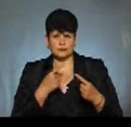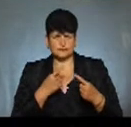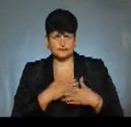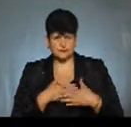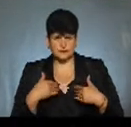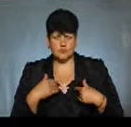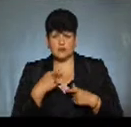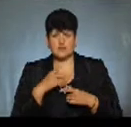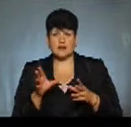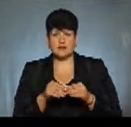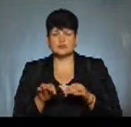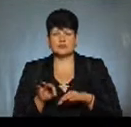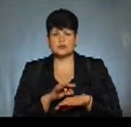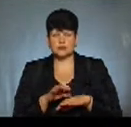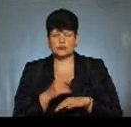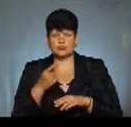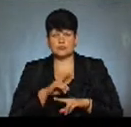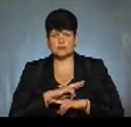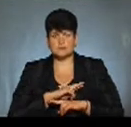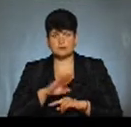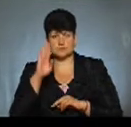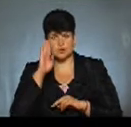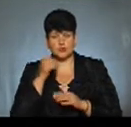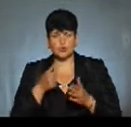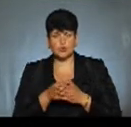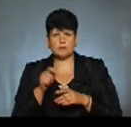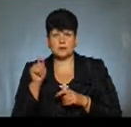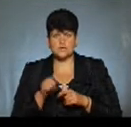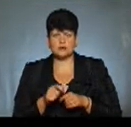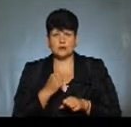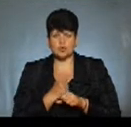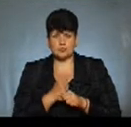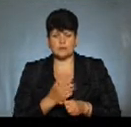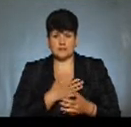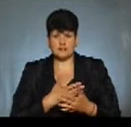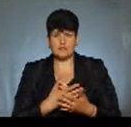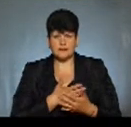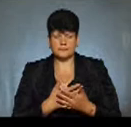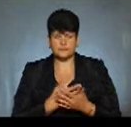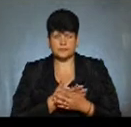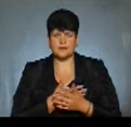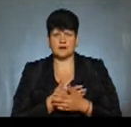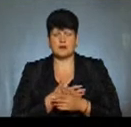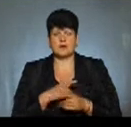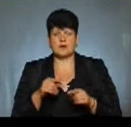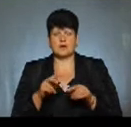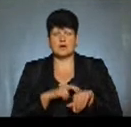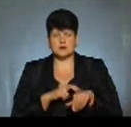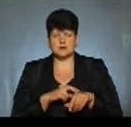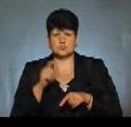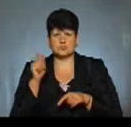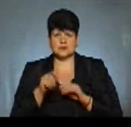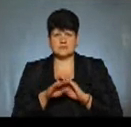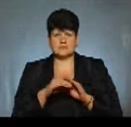вона разом з жінкою одного з загиблих чоловіків до приїзду швидкої робили непрямий масаж серця. Лікарі реанімобіля, що приїхав за